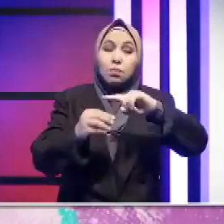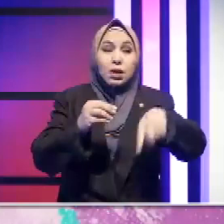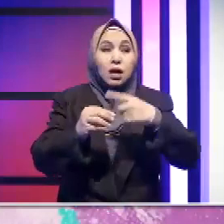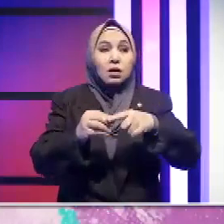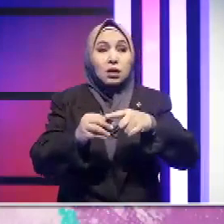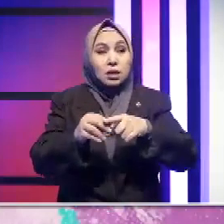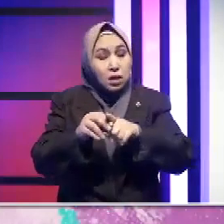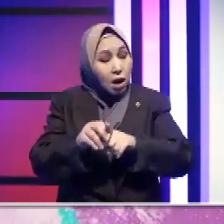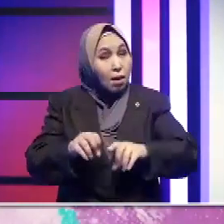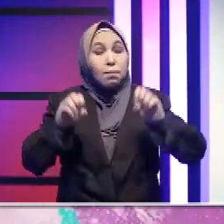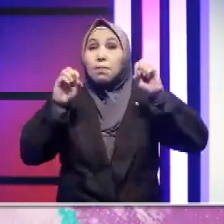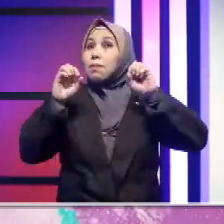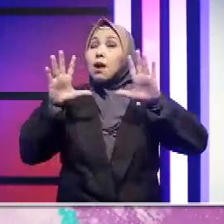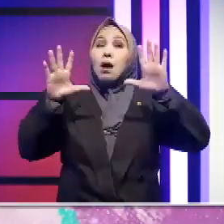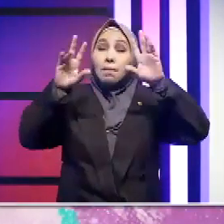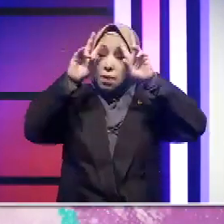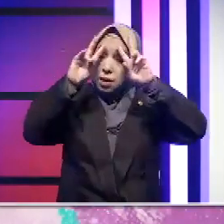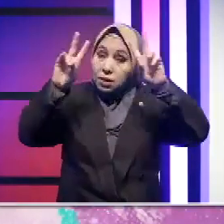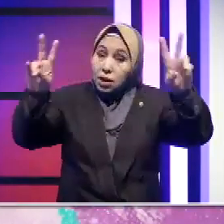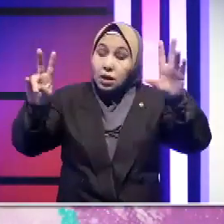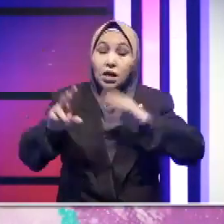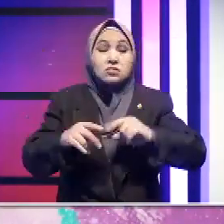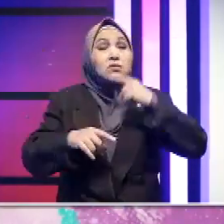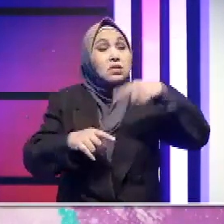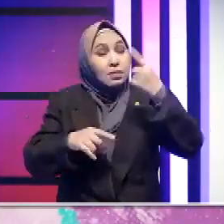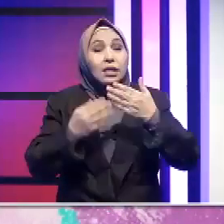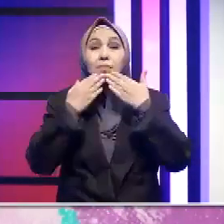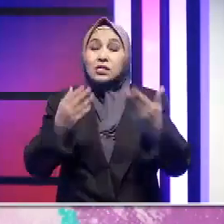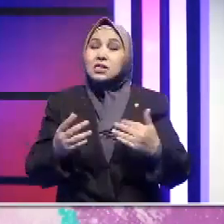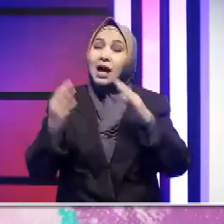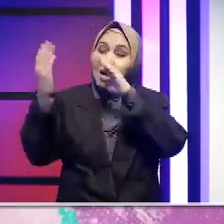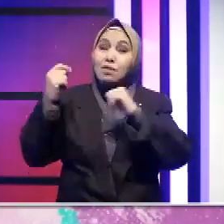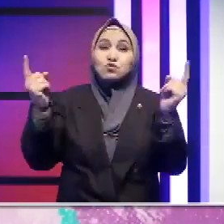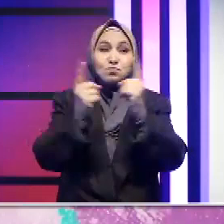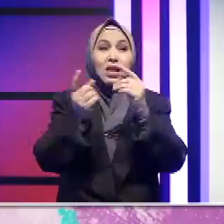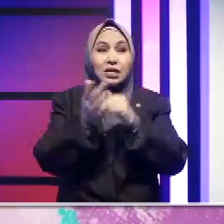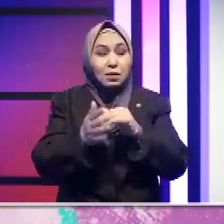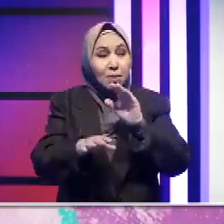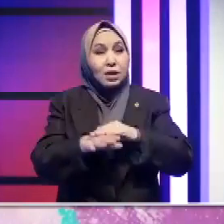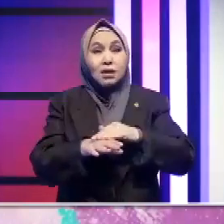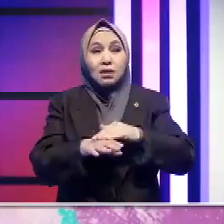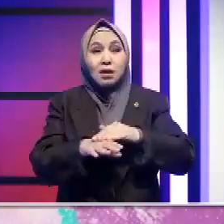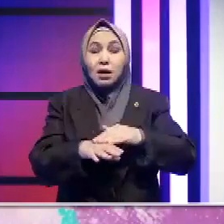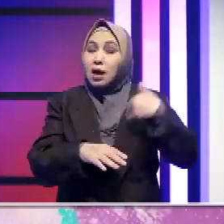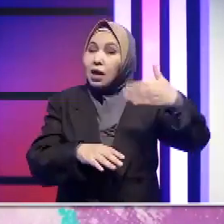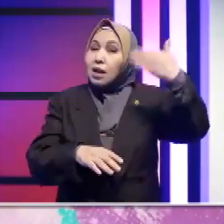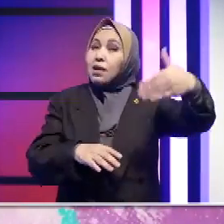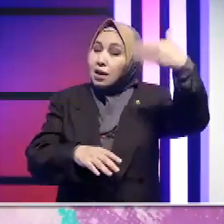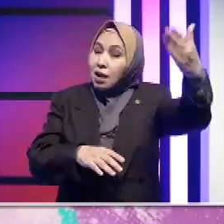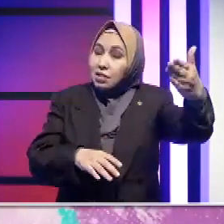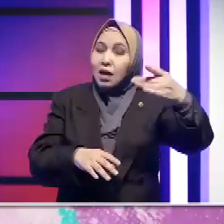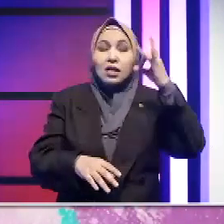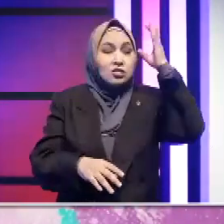yang amazing yang membawa ketenangan dan senjata demokrasi kita harap berjumpa lagi jfa the sirih pada masa-masa yang akan datang